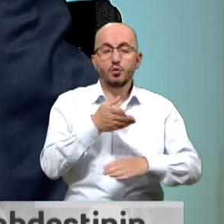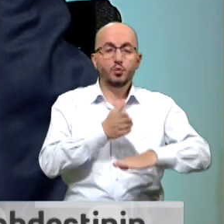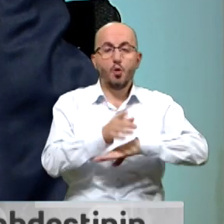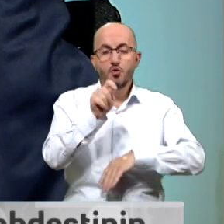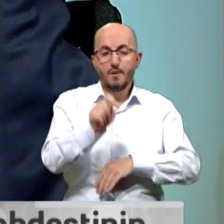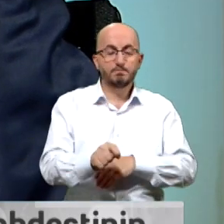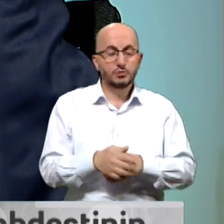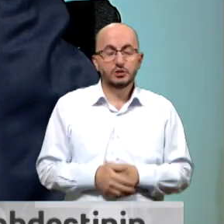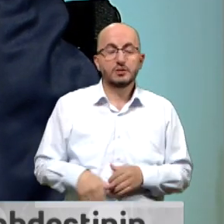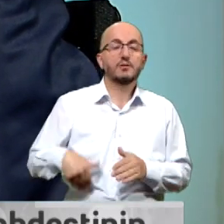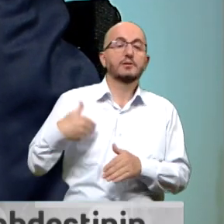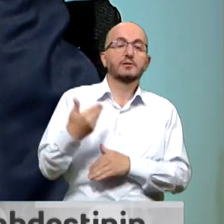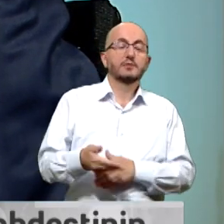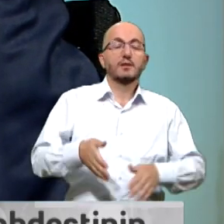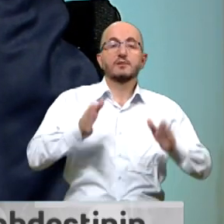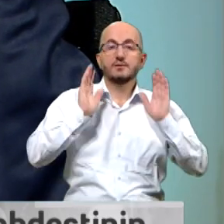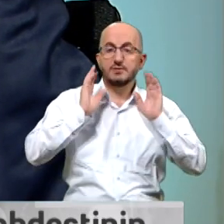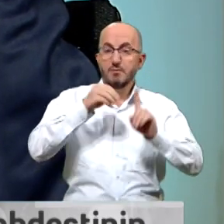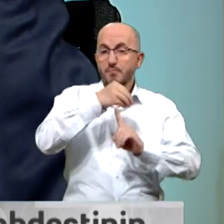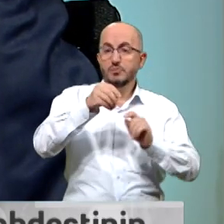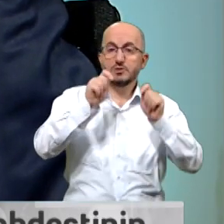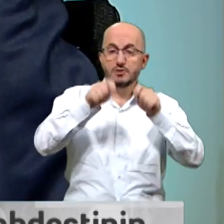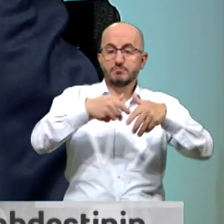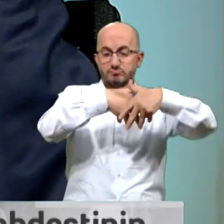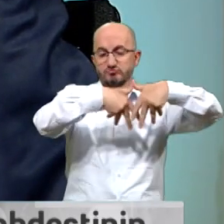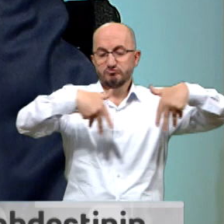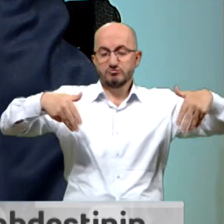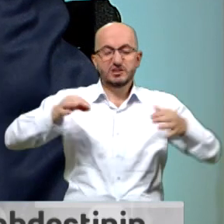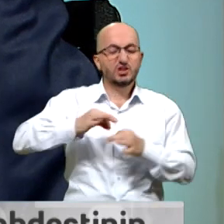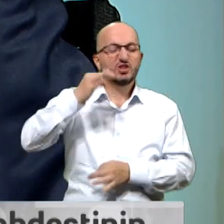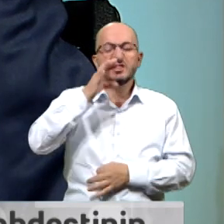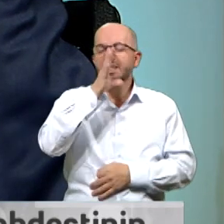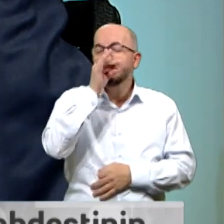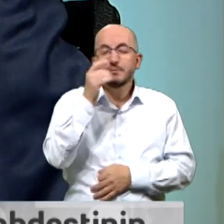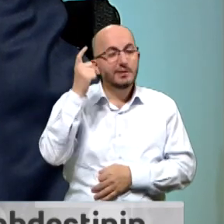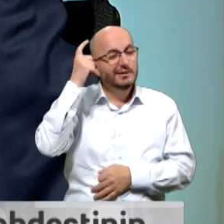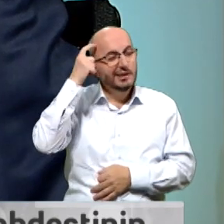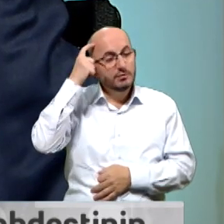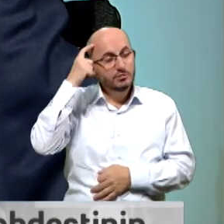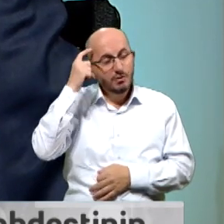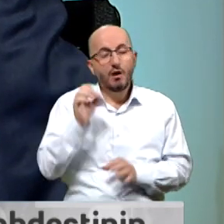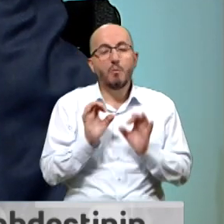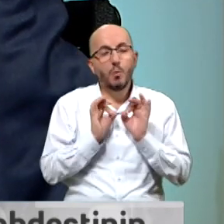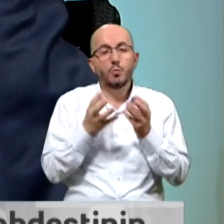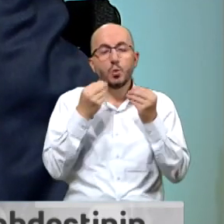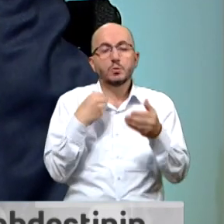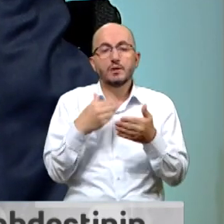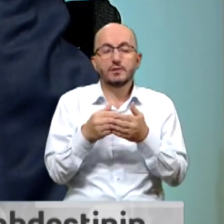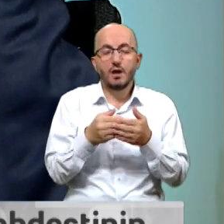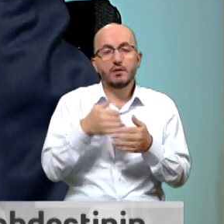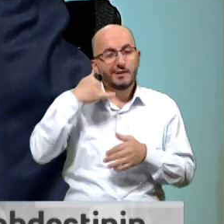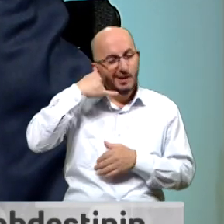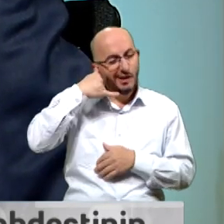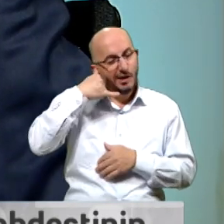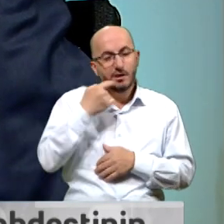yapmış. Arkasında namaz kıldırdığı kişilerden kimleri tanıyorsa mümkün olduğu kadar onlara